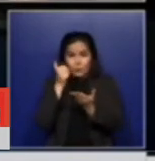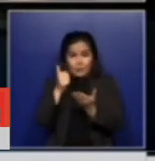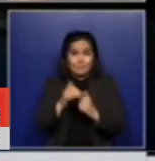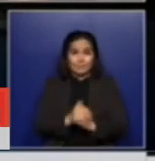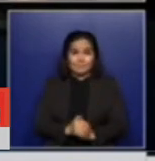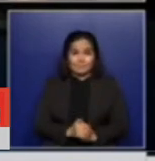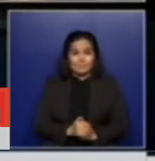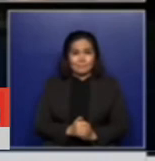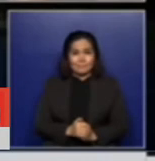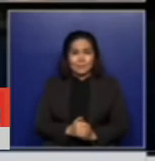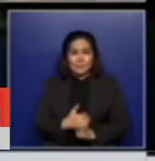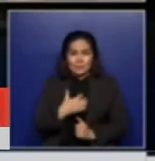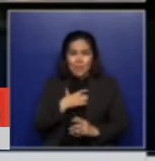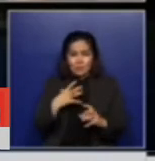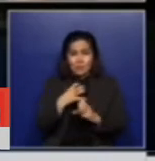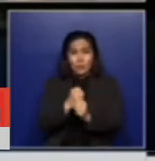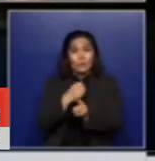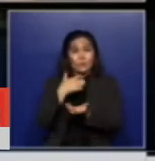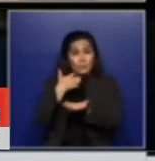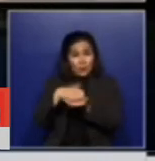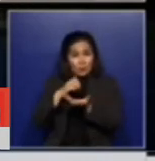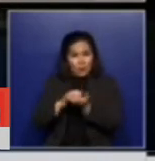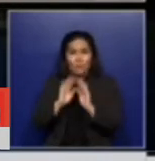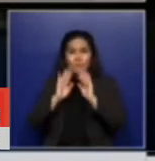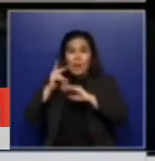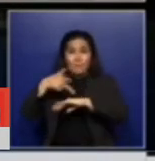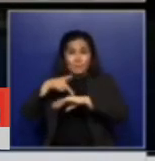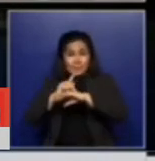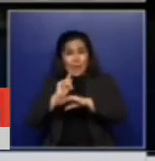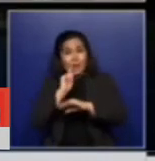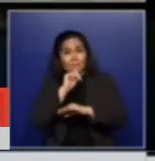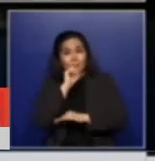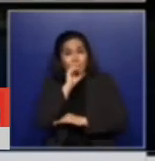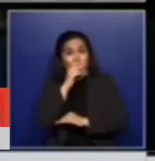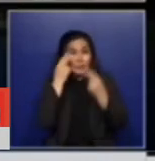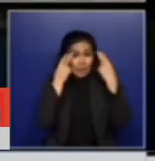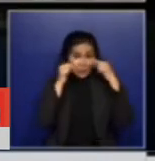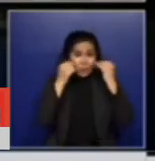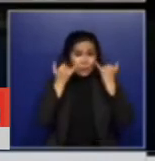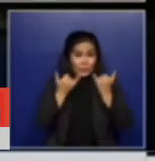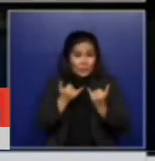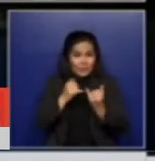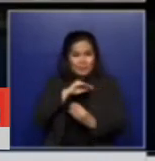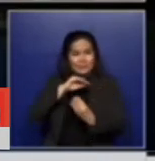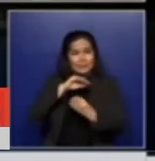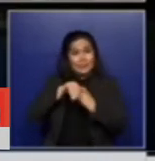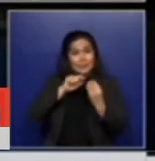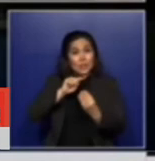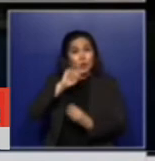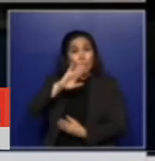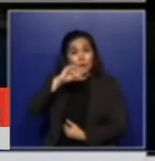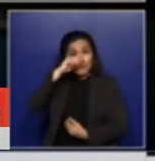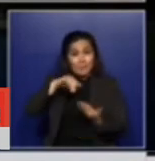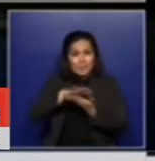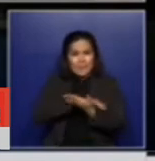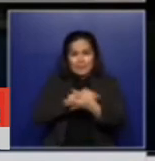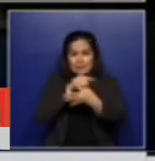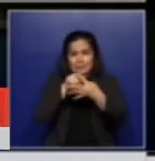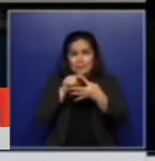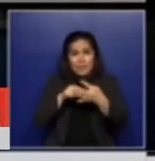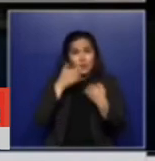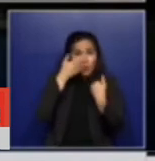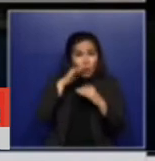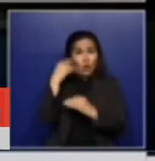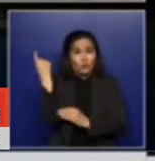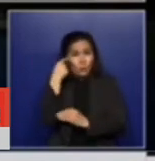พียงจะสื่อสารผ่านท่านประธานไปยังท่านนายกว่าขณะนี้เครื่องยนต์ทางเศรษฐกิจของประเทศไทยทั้ง4เครื่องจะเป็นส่งออกท่องเ